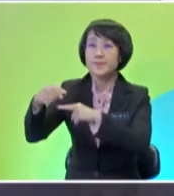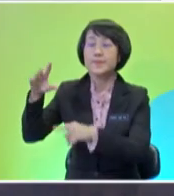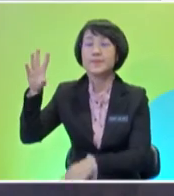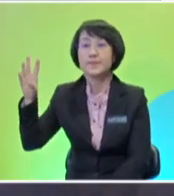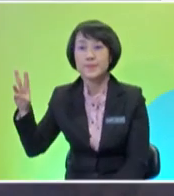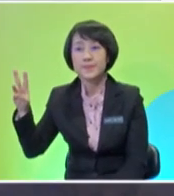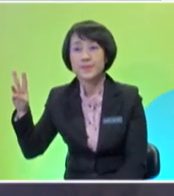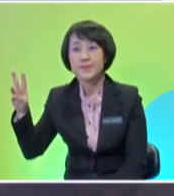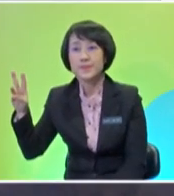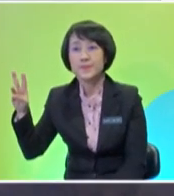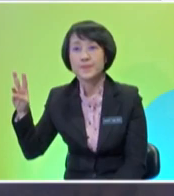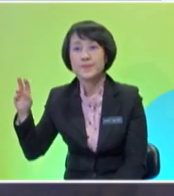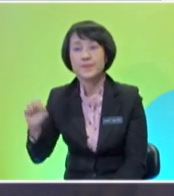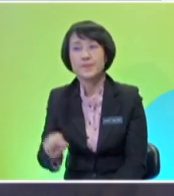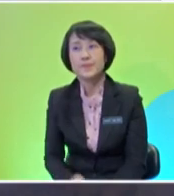oke